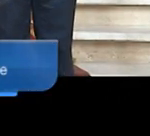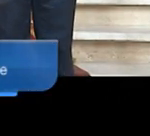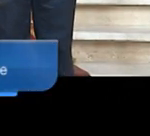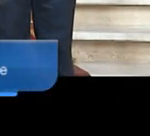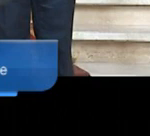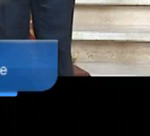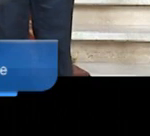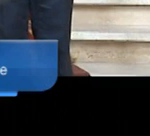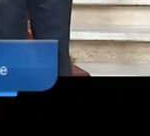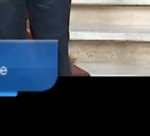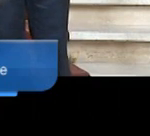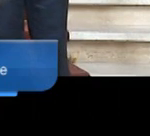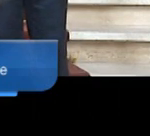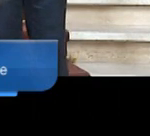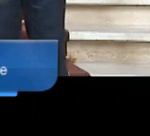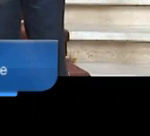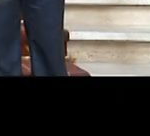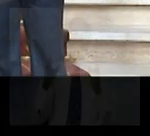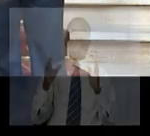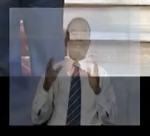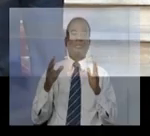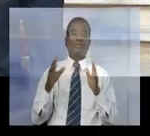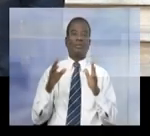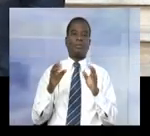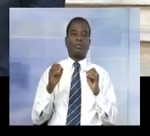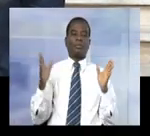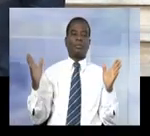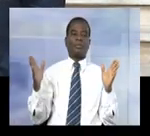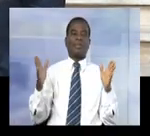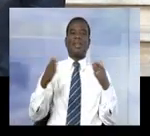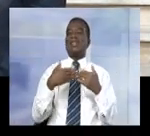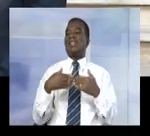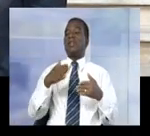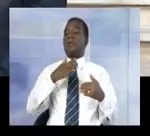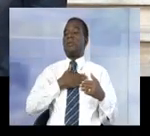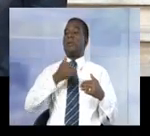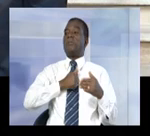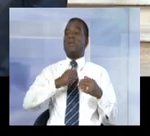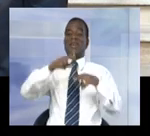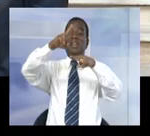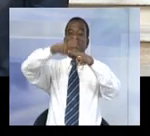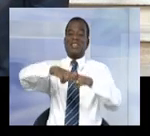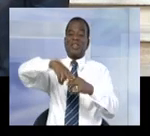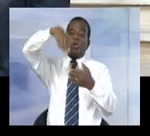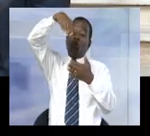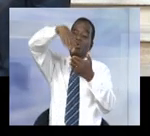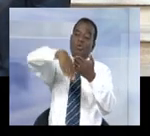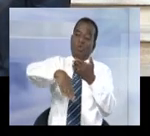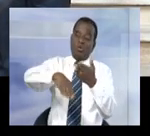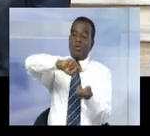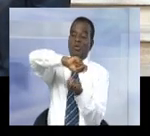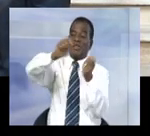sommes vraiment des frères, des amis. Donc merci d'être passé nous saluer à l'occasion de votre